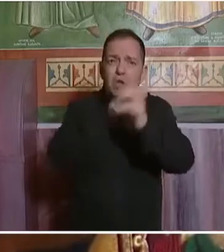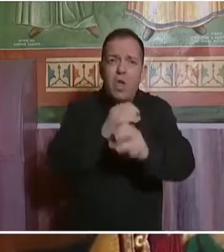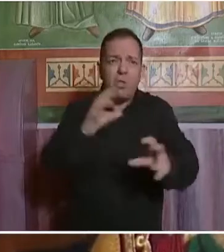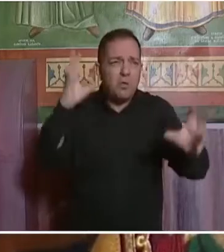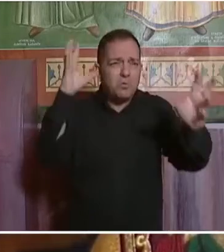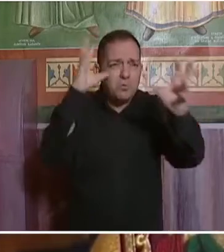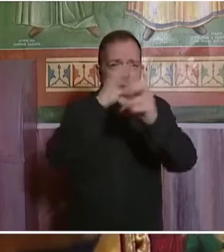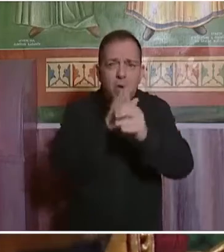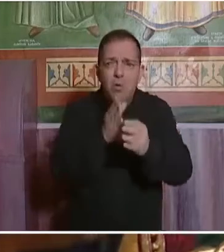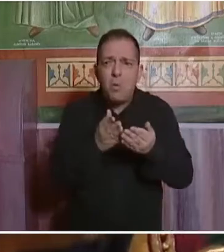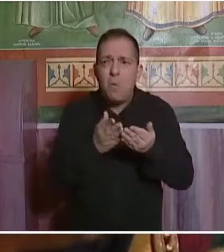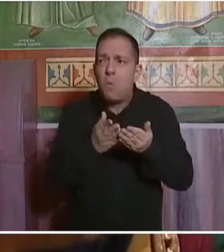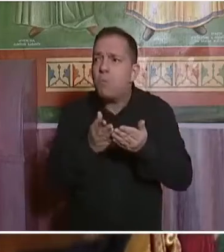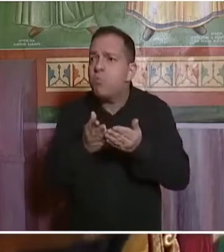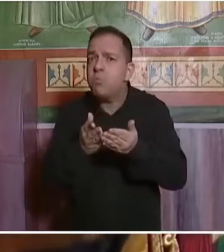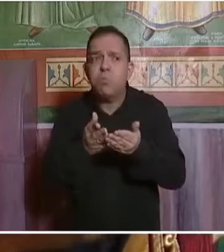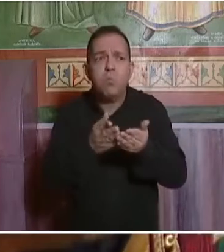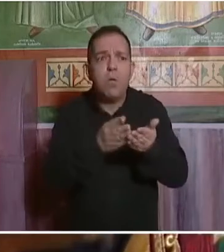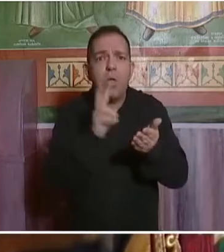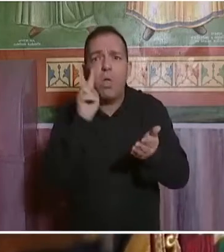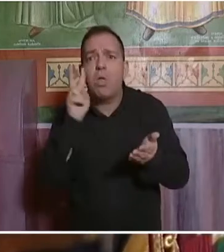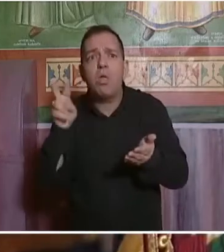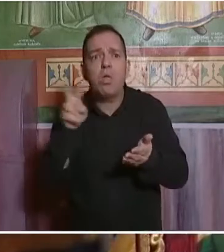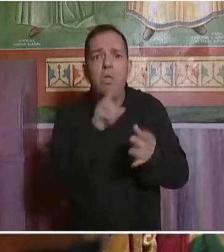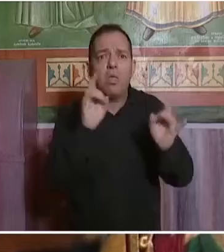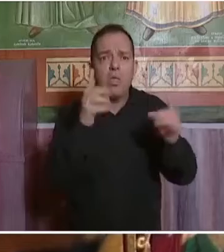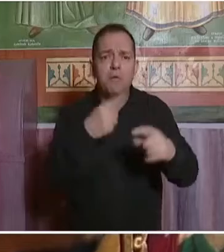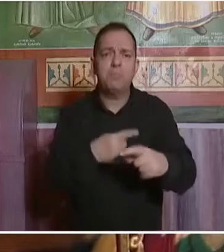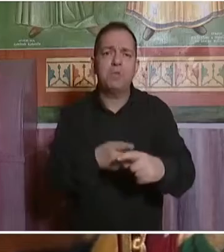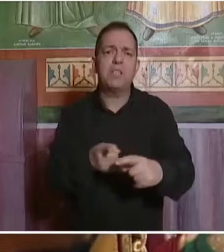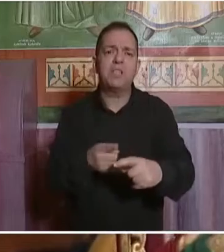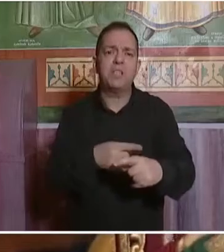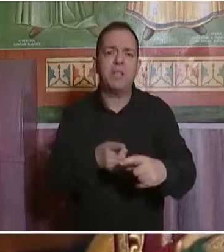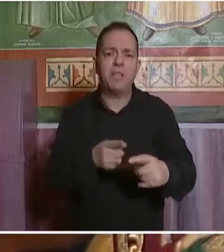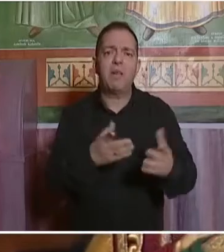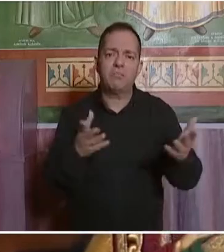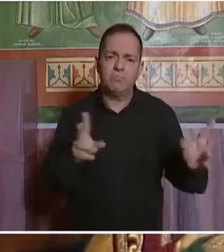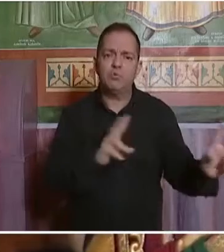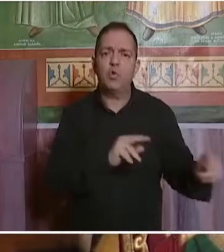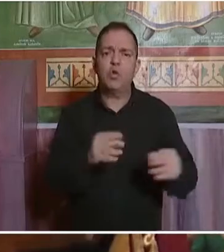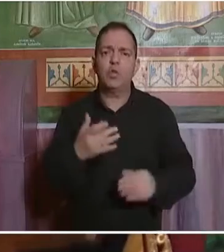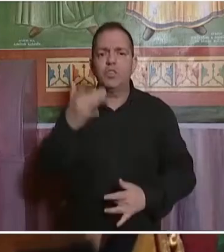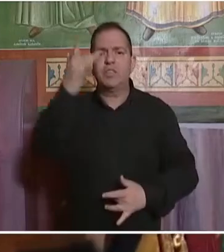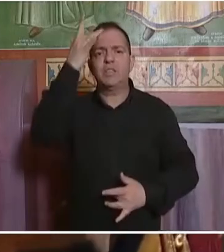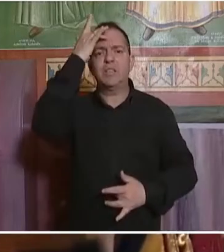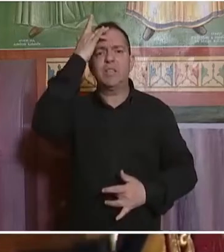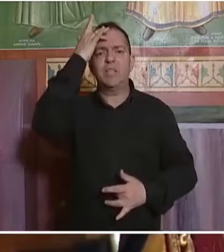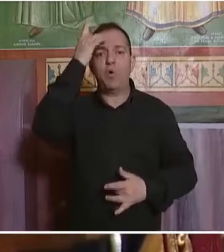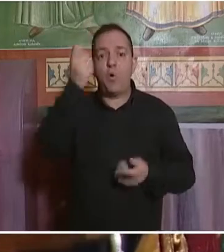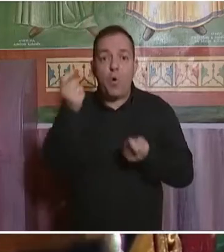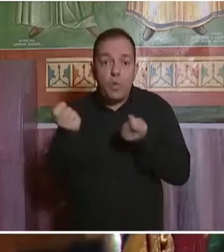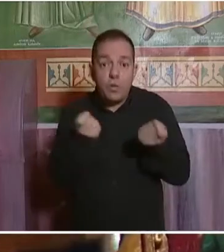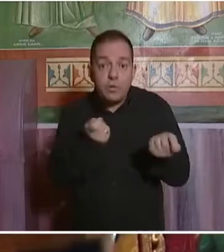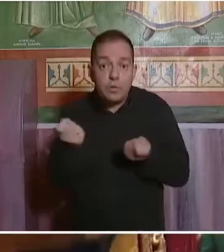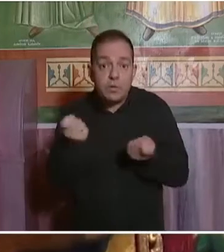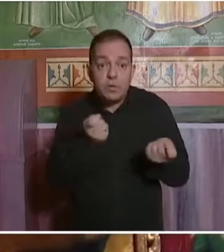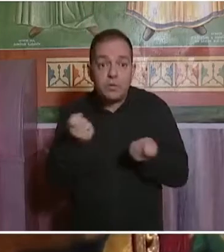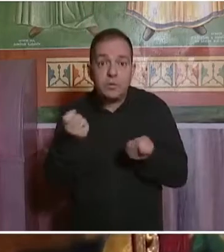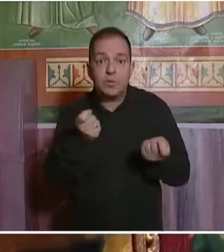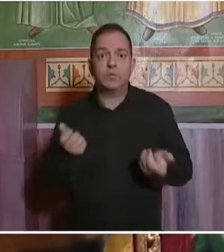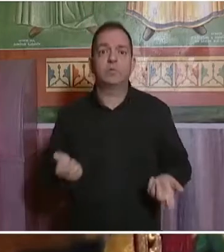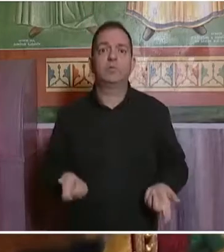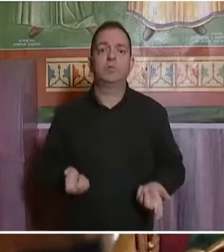αγριοκέρια, έτσι και για μας είναι η συνείδησή μας. Η πηξίδα των